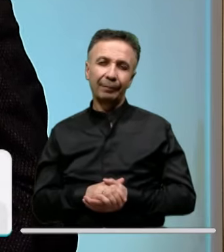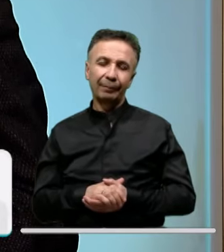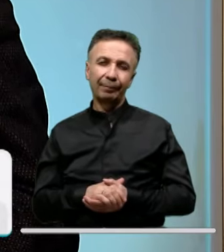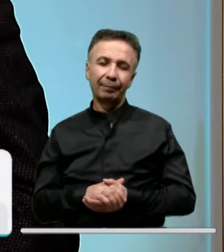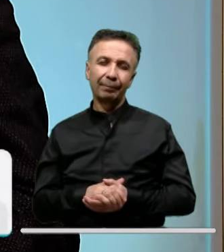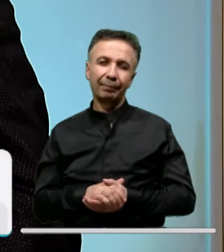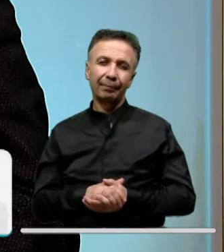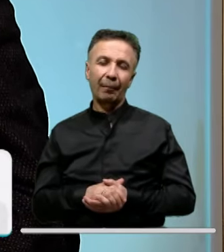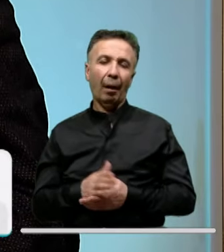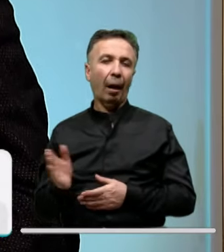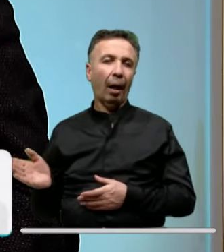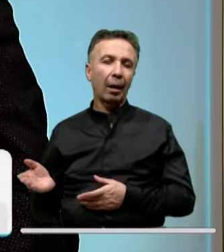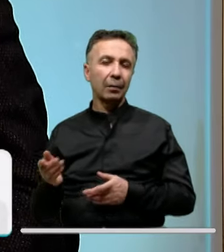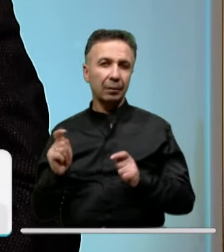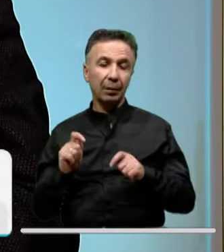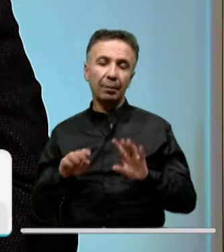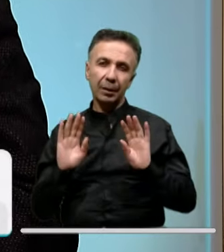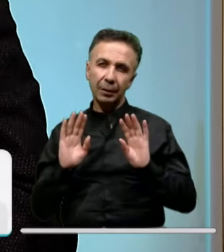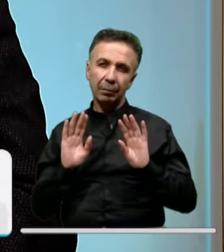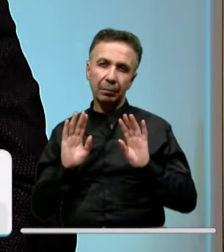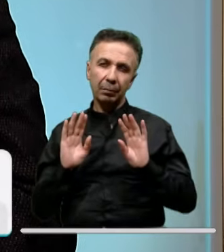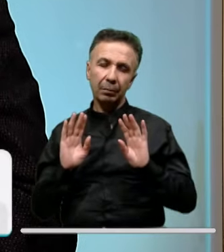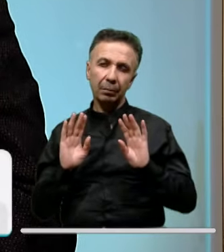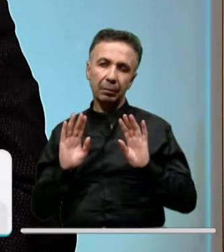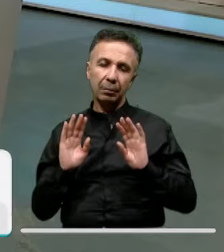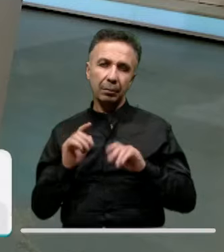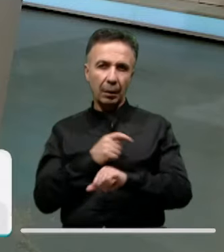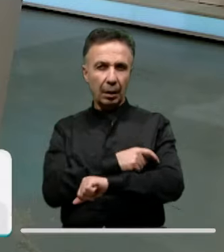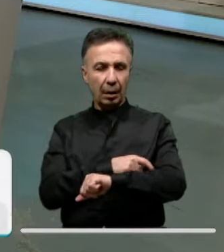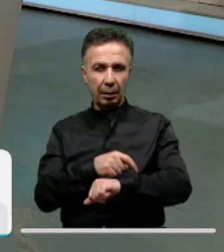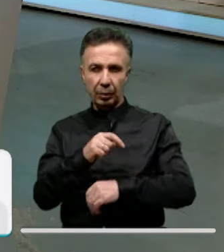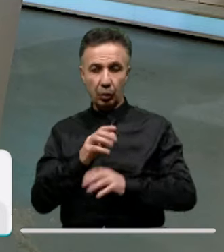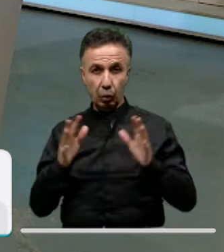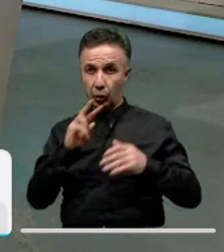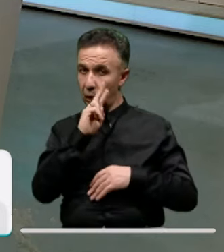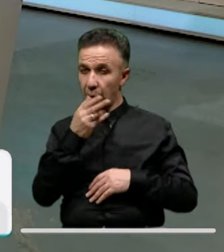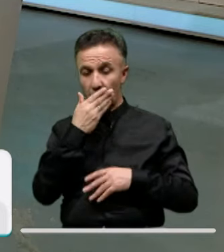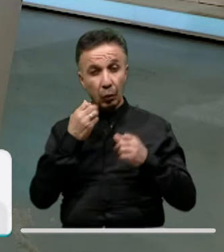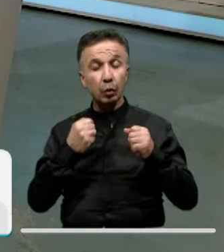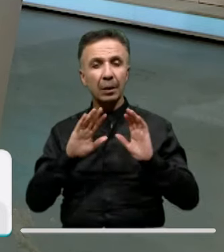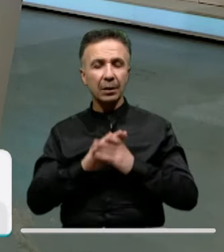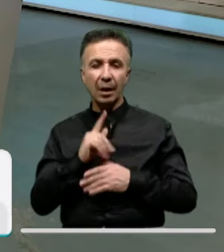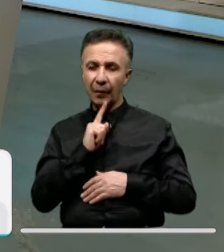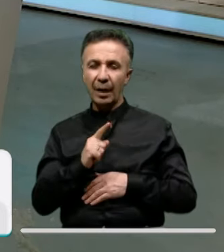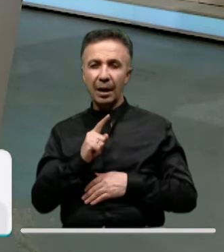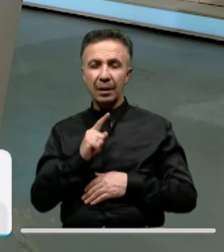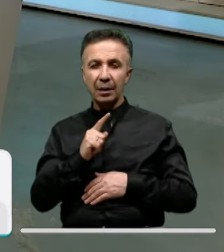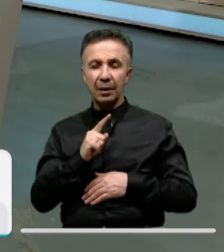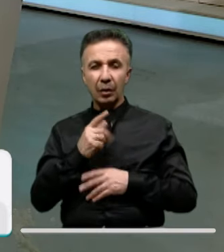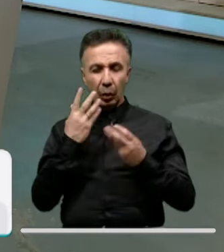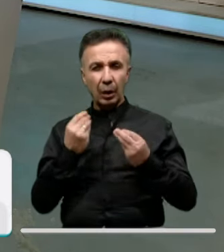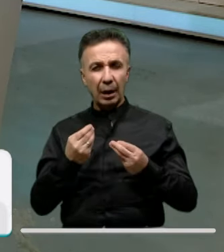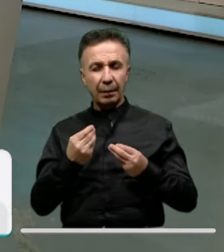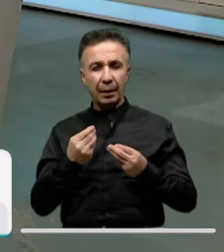böyle hafif geçiştirmek istemiyorum açıkçası. Nedir? Haramdır o tutmamak. Yani farzı yapmamak da yasaktır.